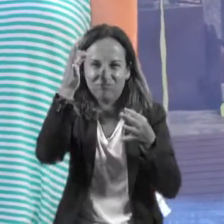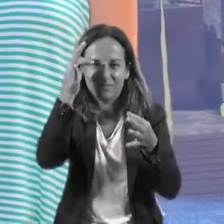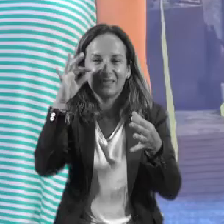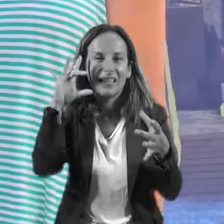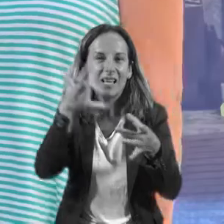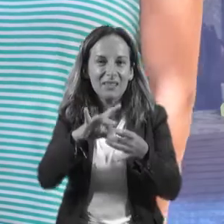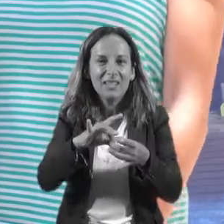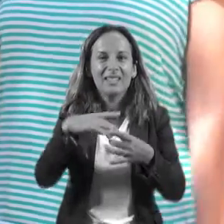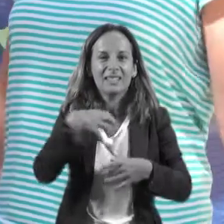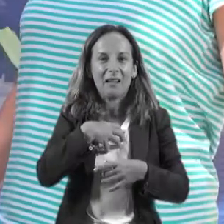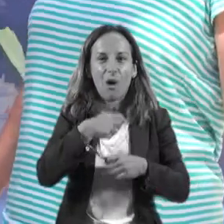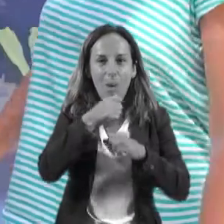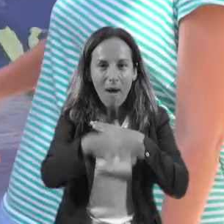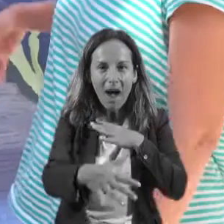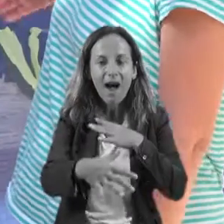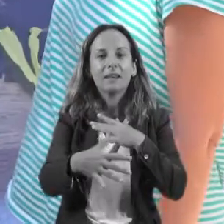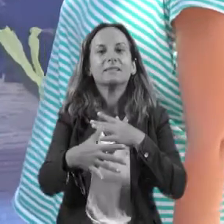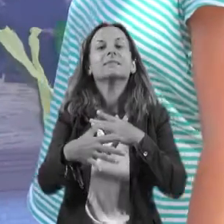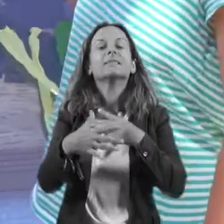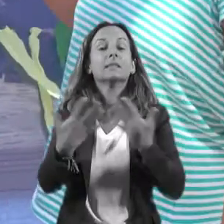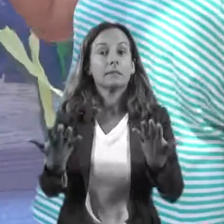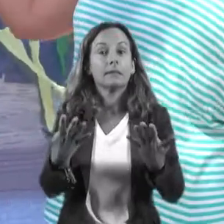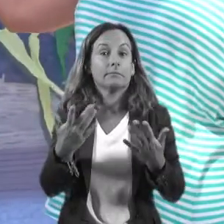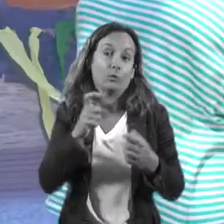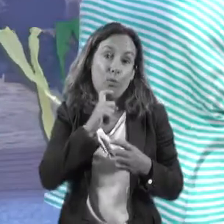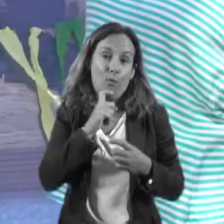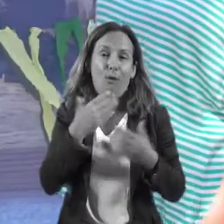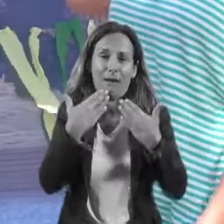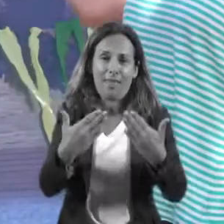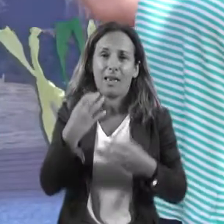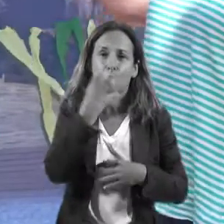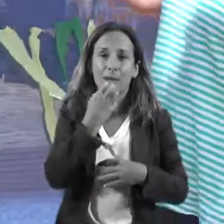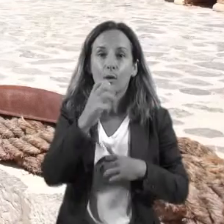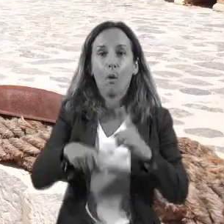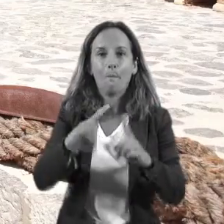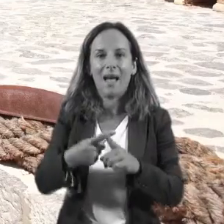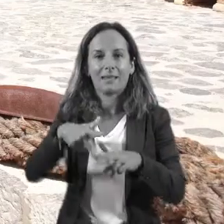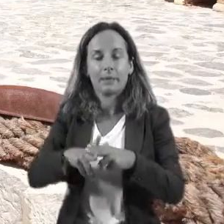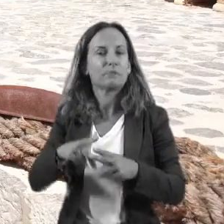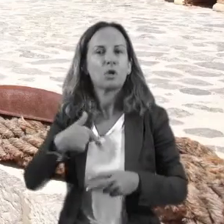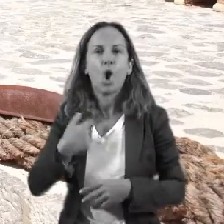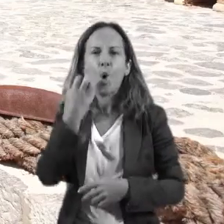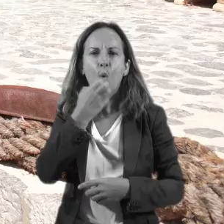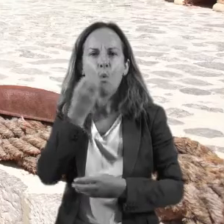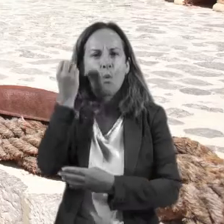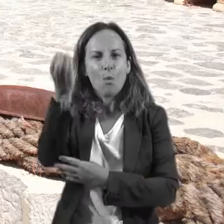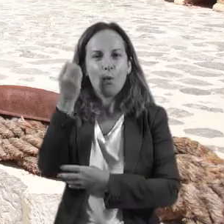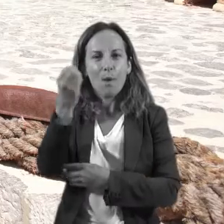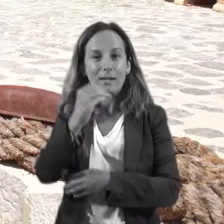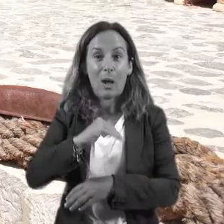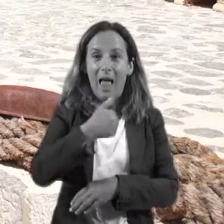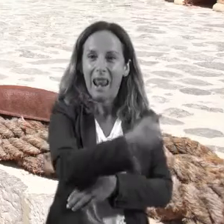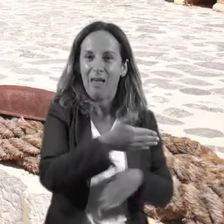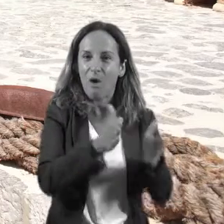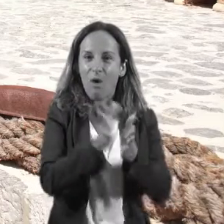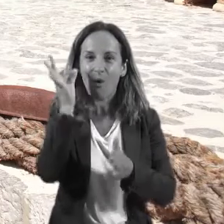imaginació i l'activitat que feim aquí amb la Ruth, que va dibuixant mentre jo vaig explicant el conte,